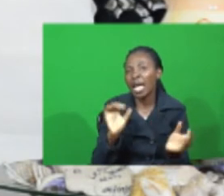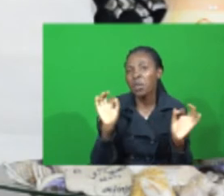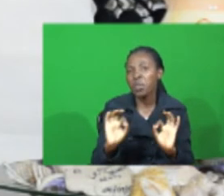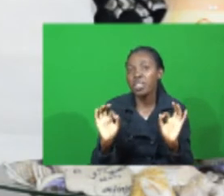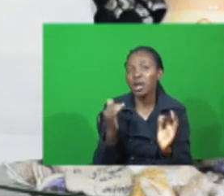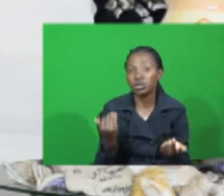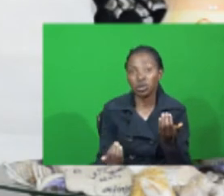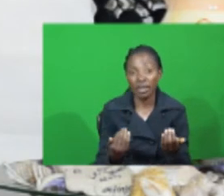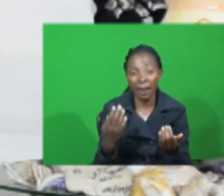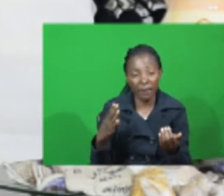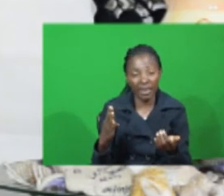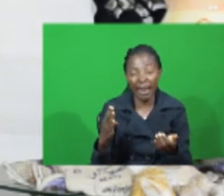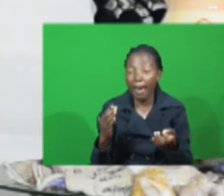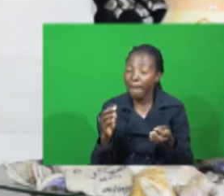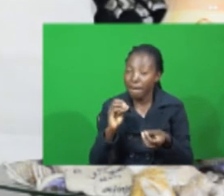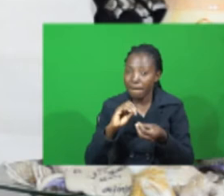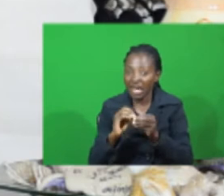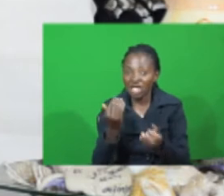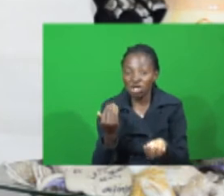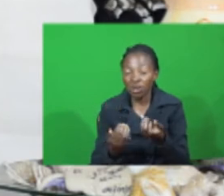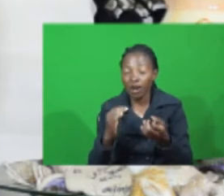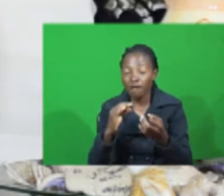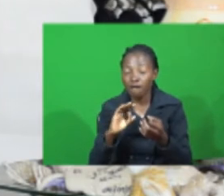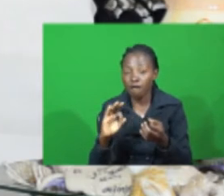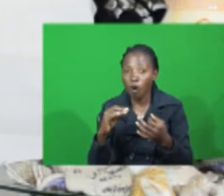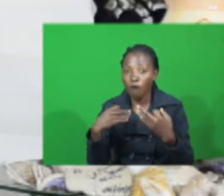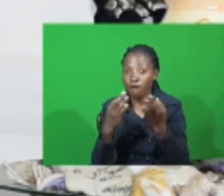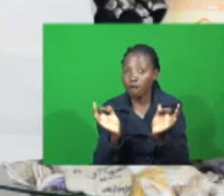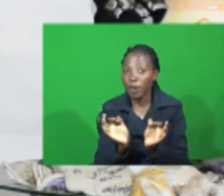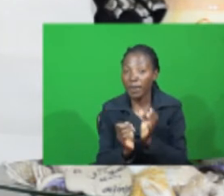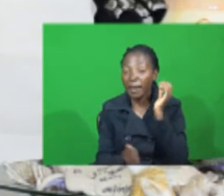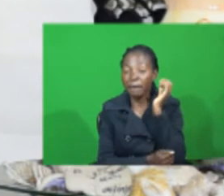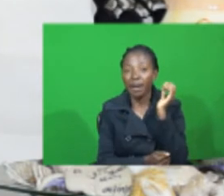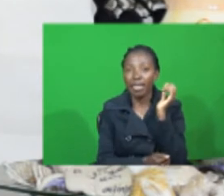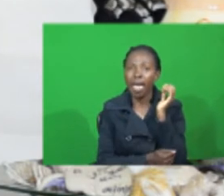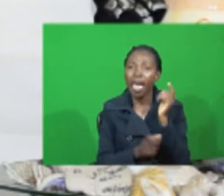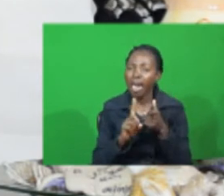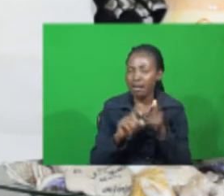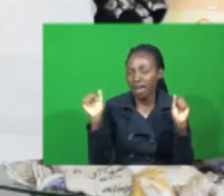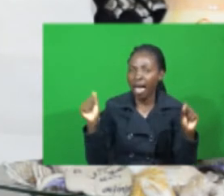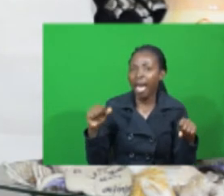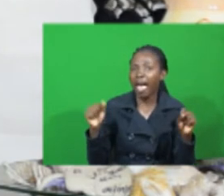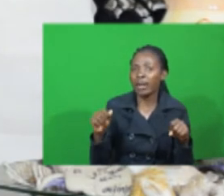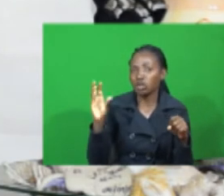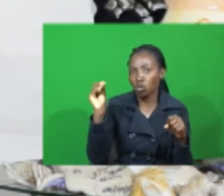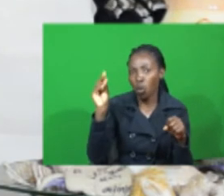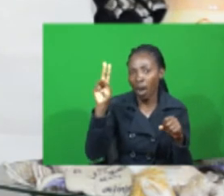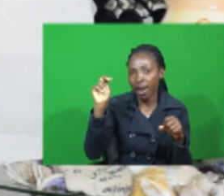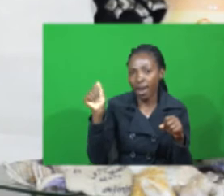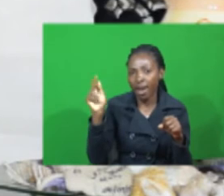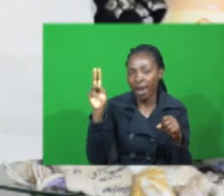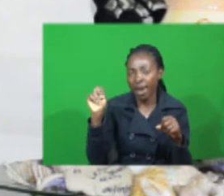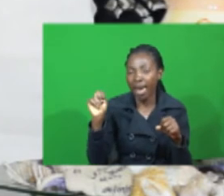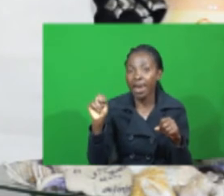umutsire mukoma wako rudzi." Saka hanzi Onani akabvuma. But mukutsanangura